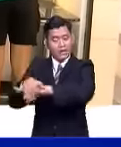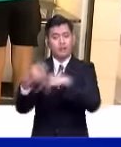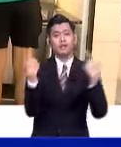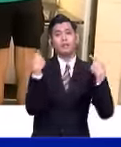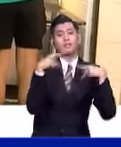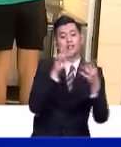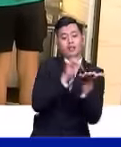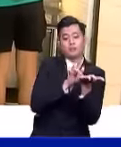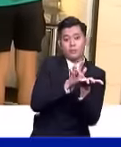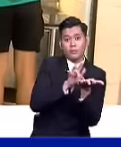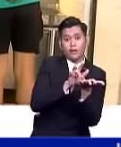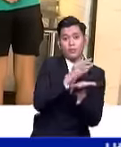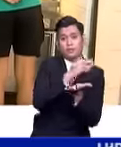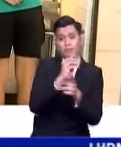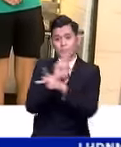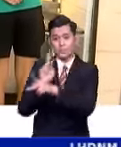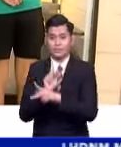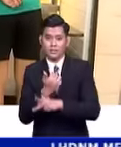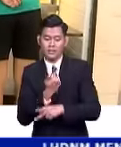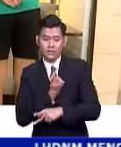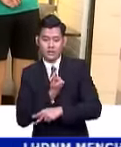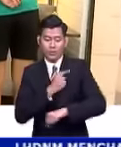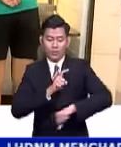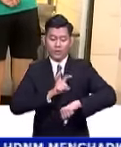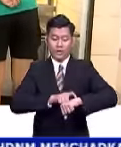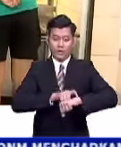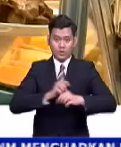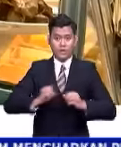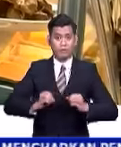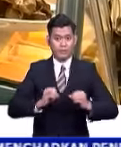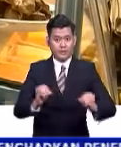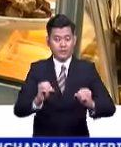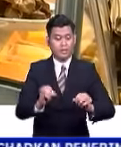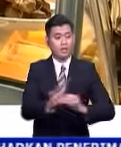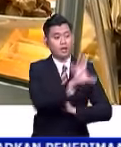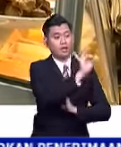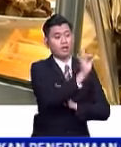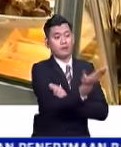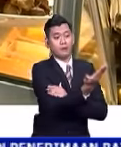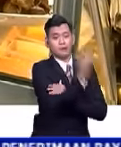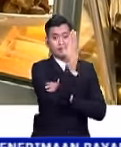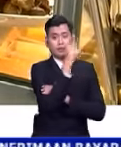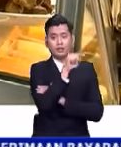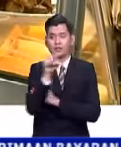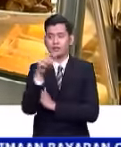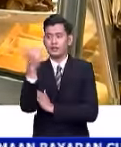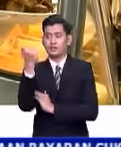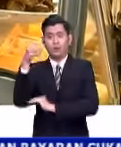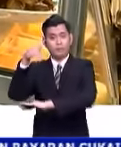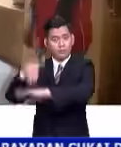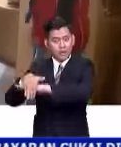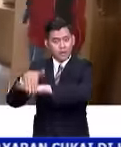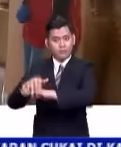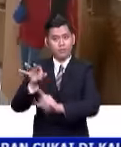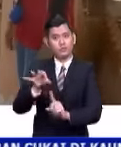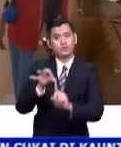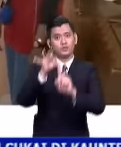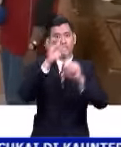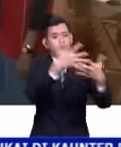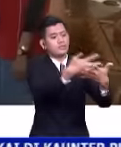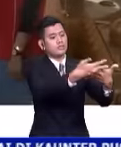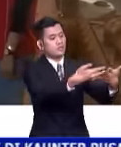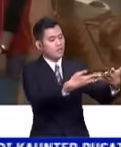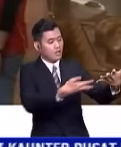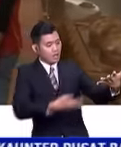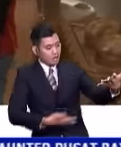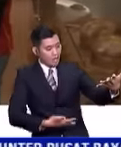farmasi dan penjagaan diri pula, waktu operasi kekal dari 8 pagi hingga 10 malam kecuali yang tersenarai di bawah